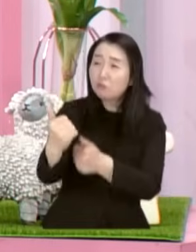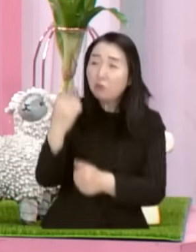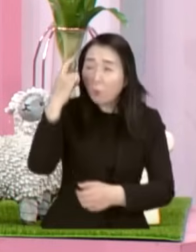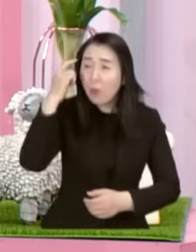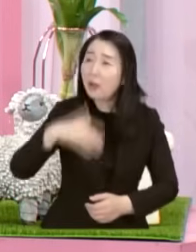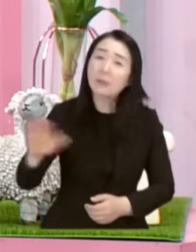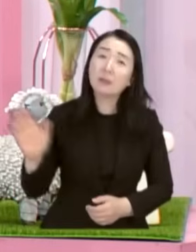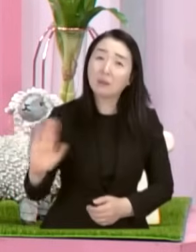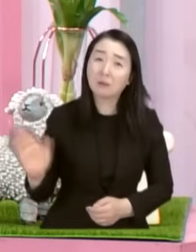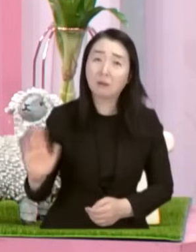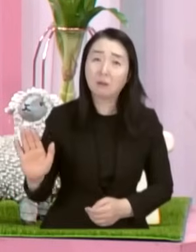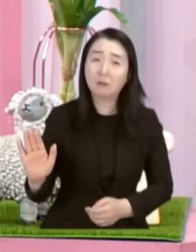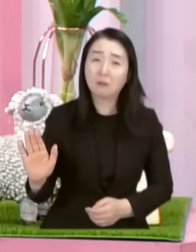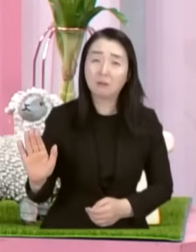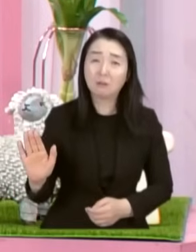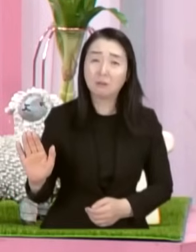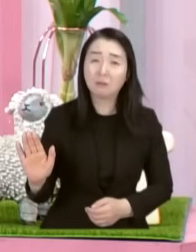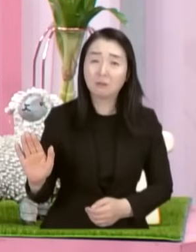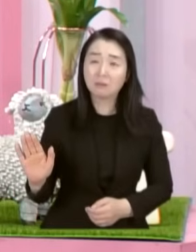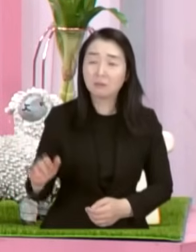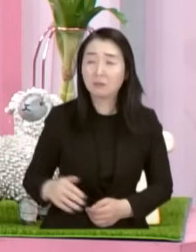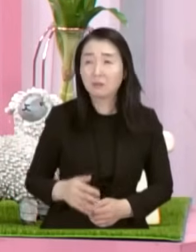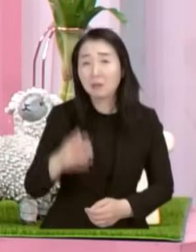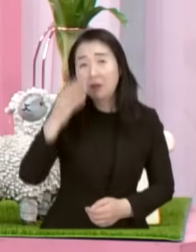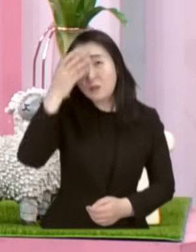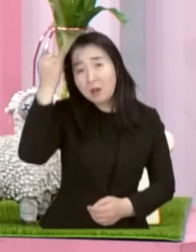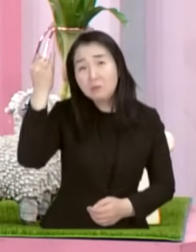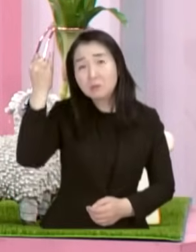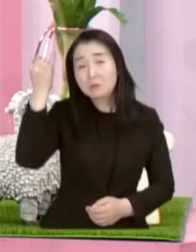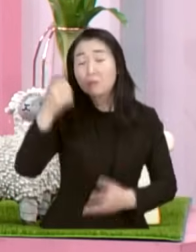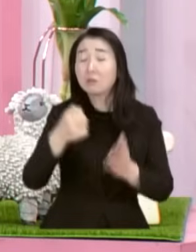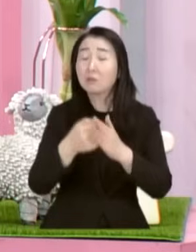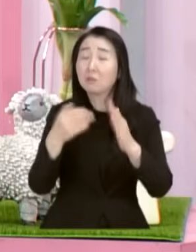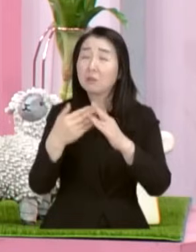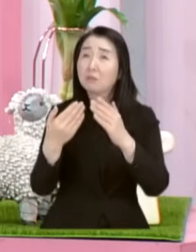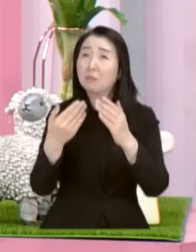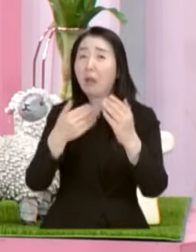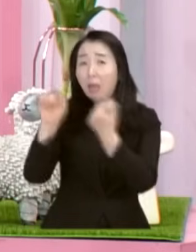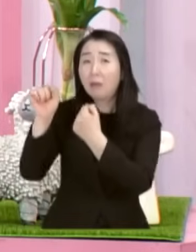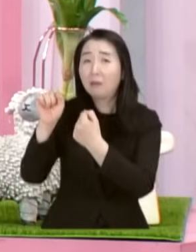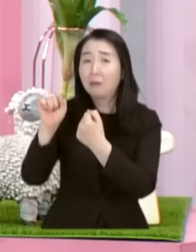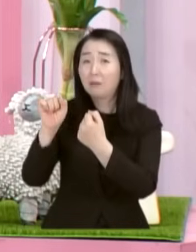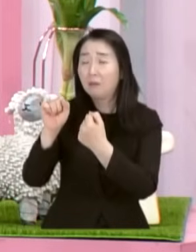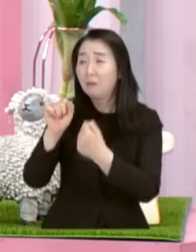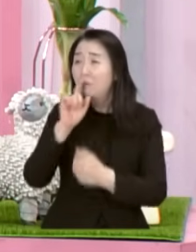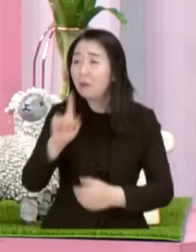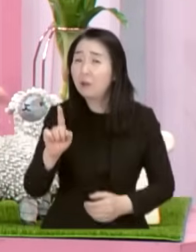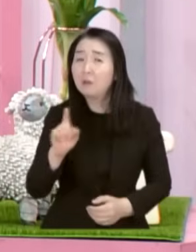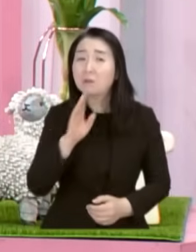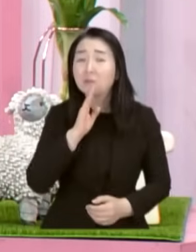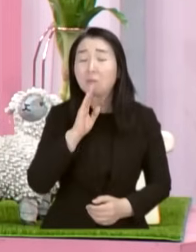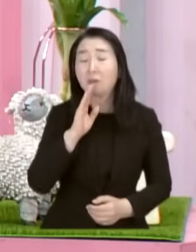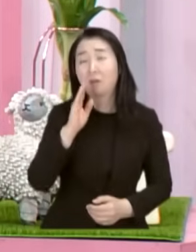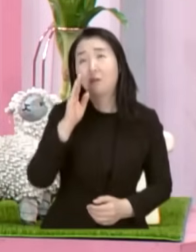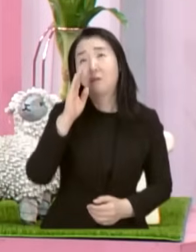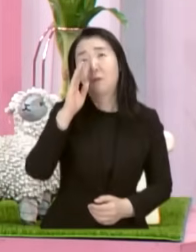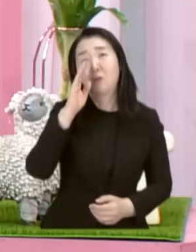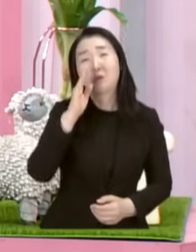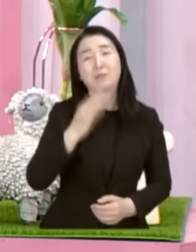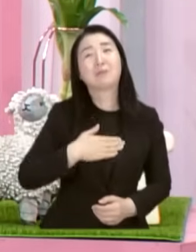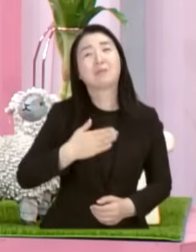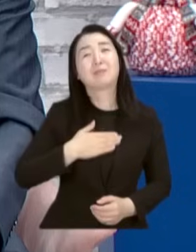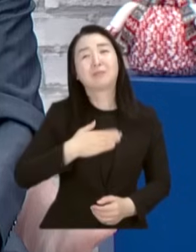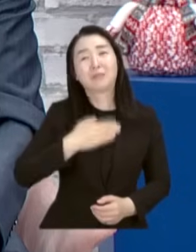데도 있다는데 왜 그런 데를 거절했어? 할머니는 그것 때문에 집 나가겠대. 이제 정말 어머니가 집을